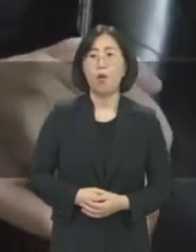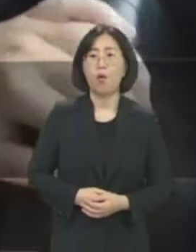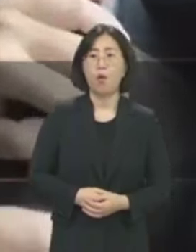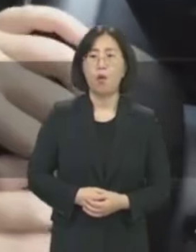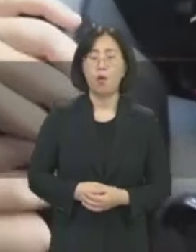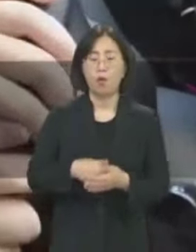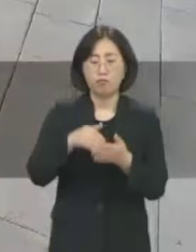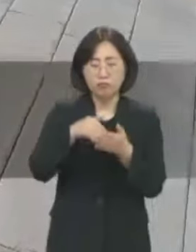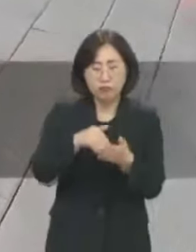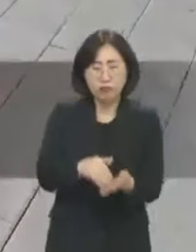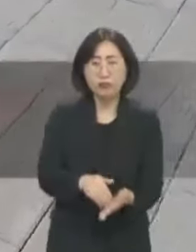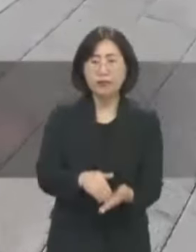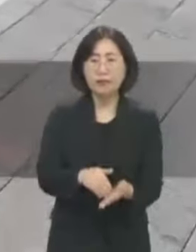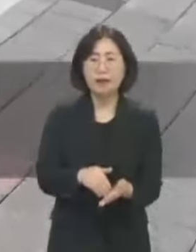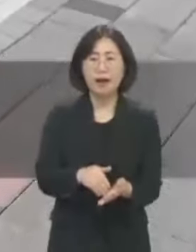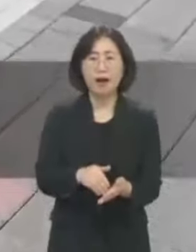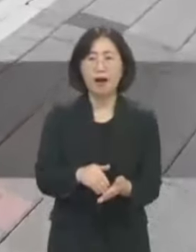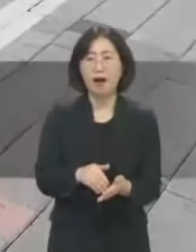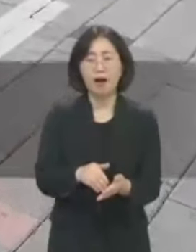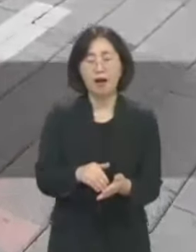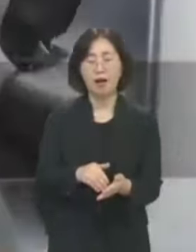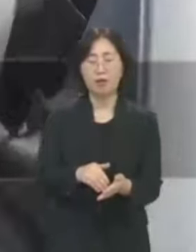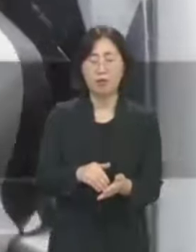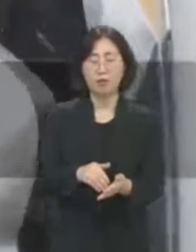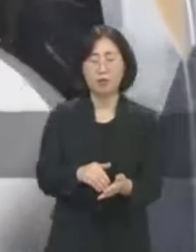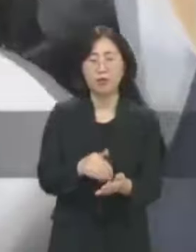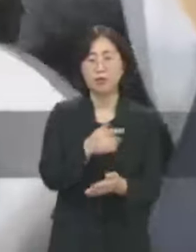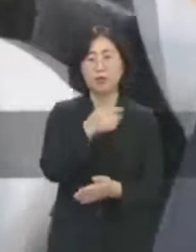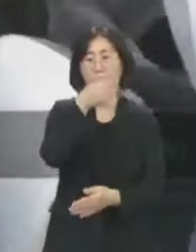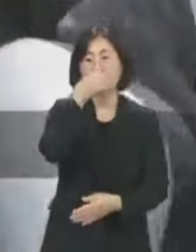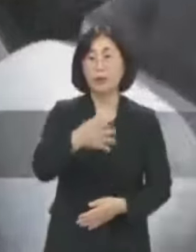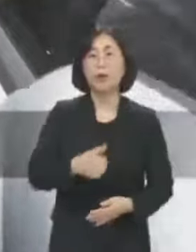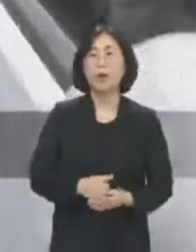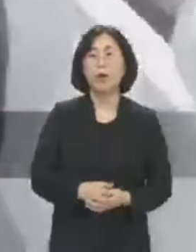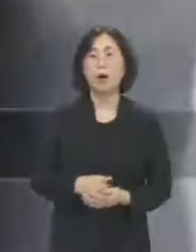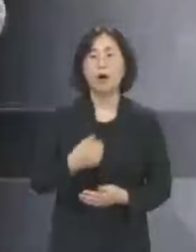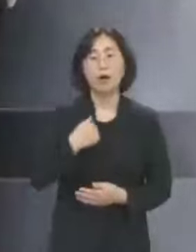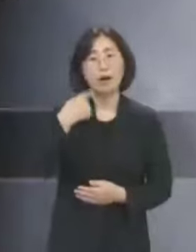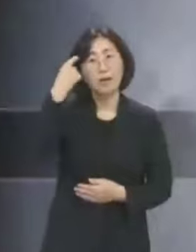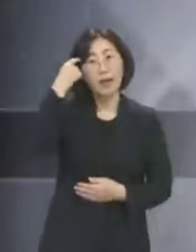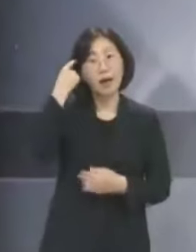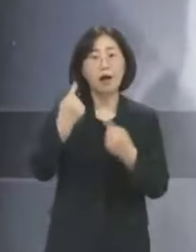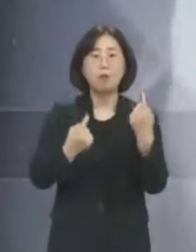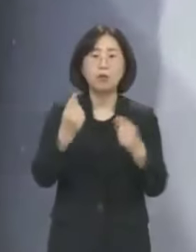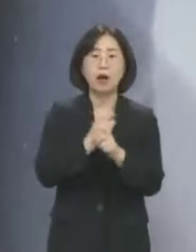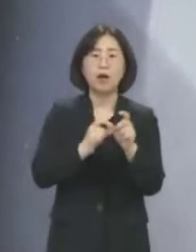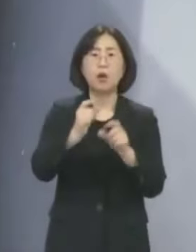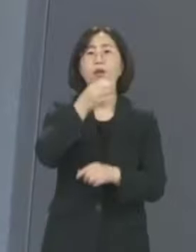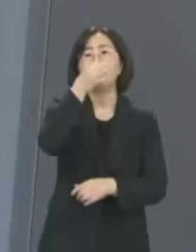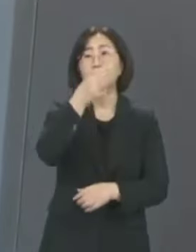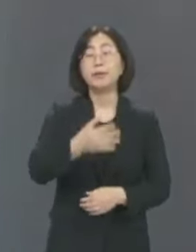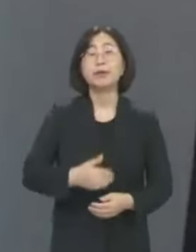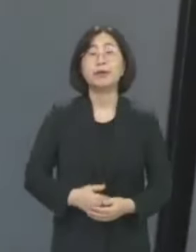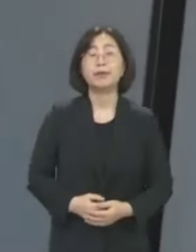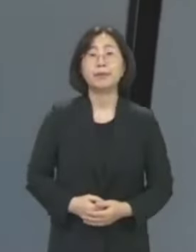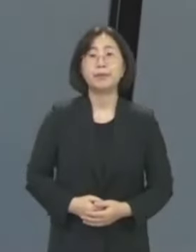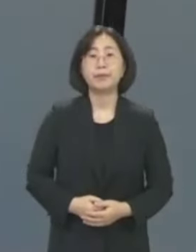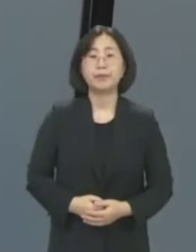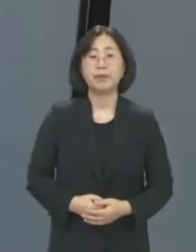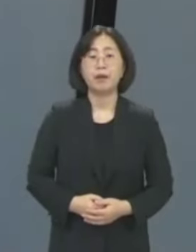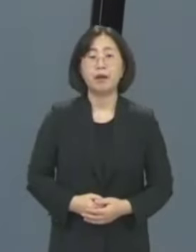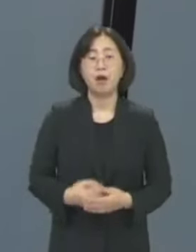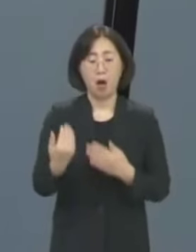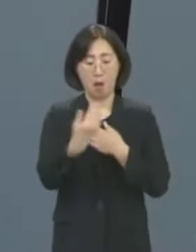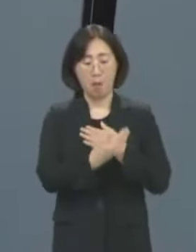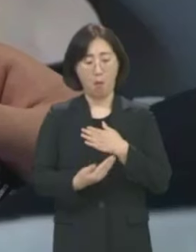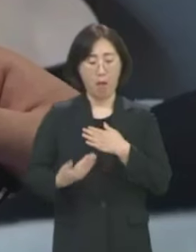많이 증가하다 보니까 그게 너무 힘들어요. 제가 생각한 것보다 더 힘든 것 같아요, 후기는. 몸의